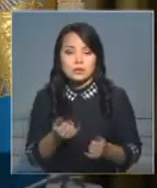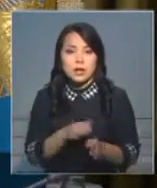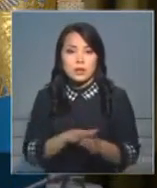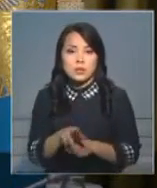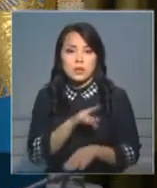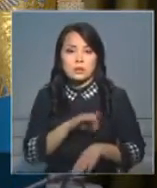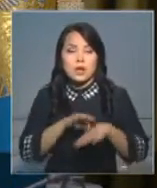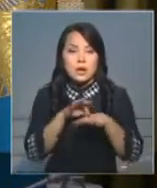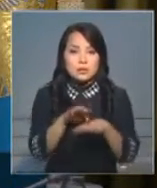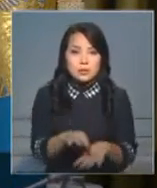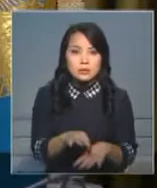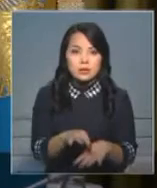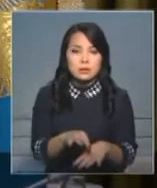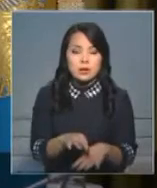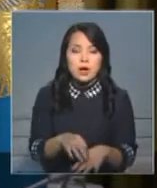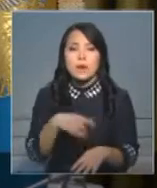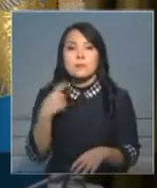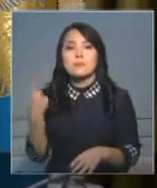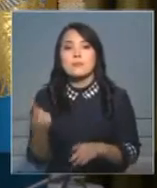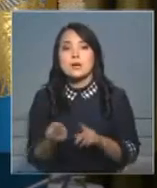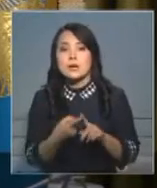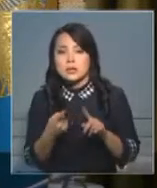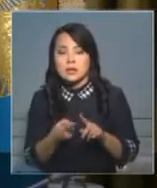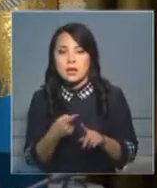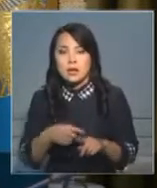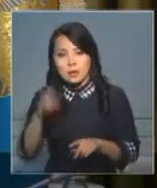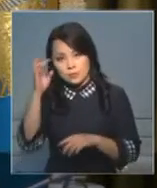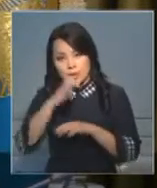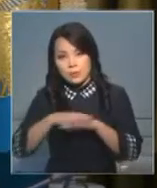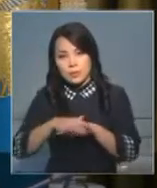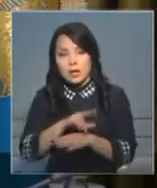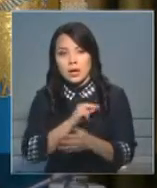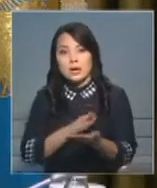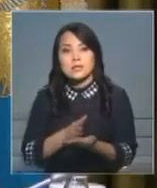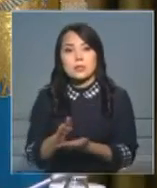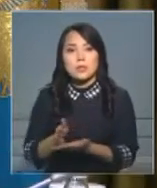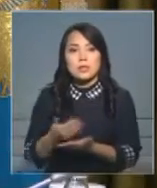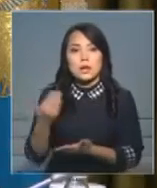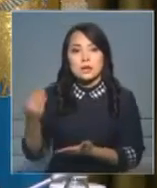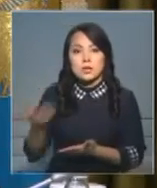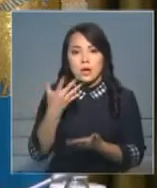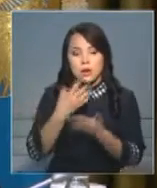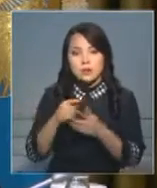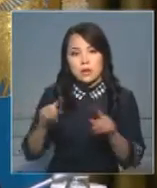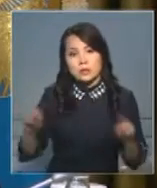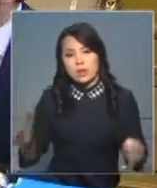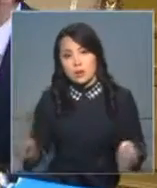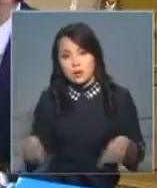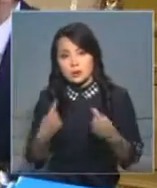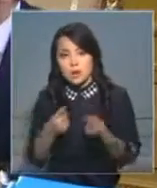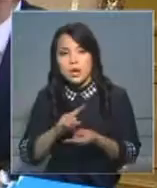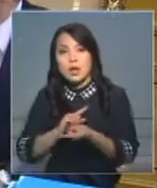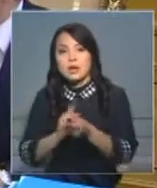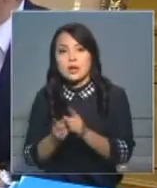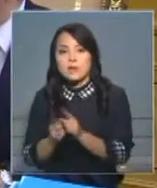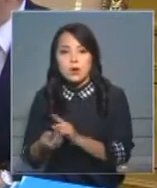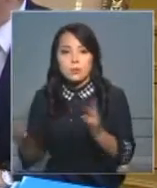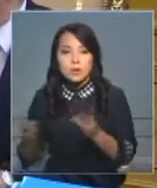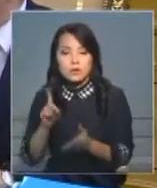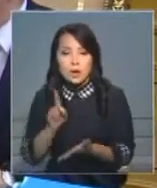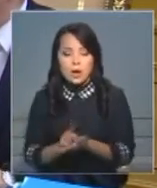асыру мәселесі. Бірінші, мемлекеттік қызметті орнына келтіру реформалары.